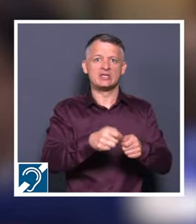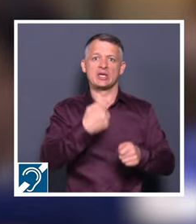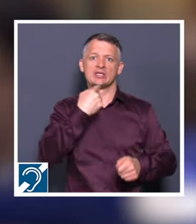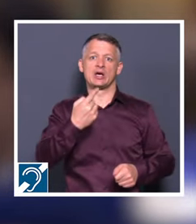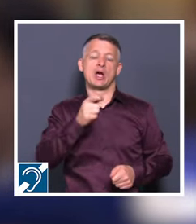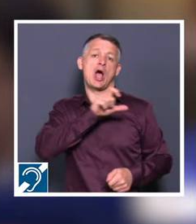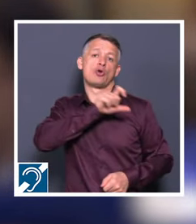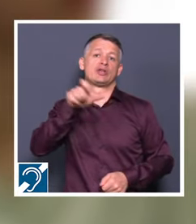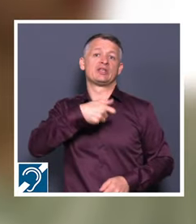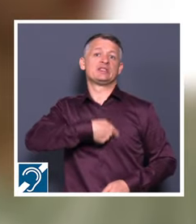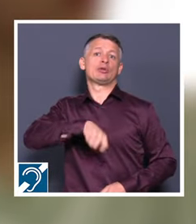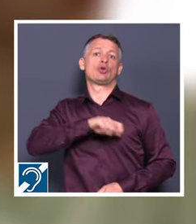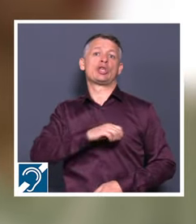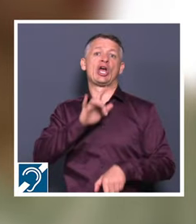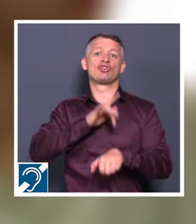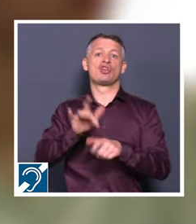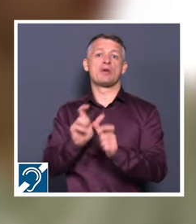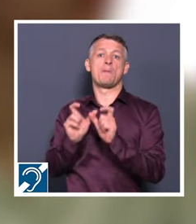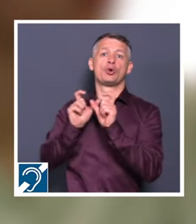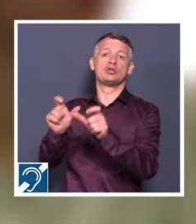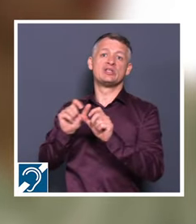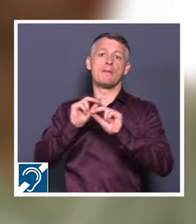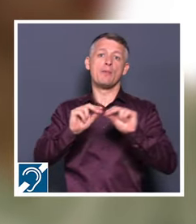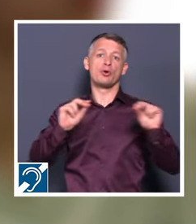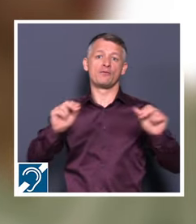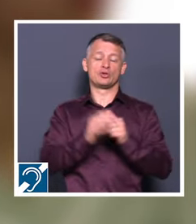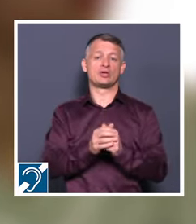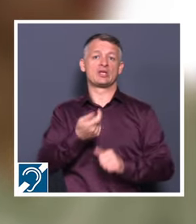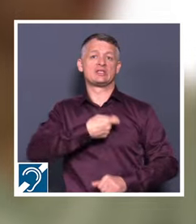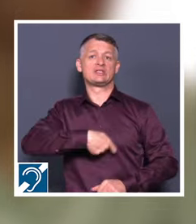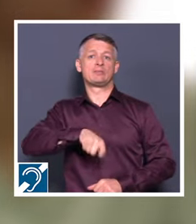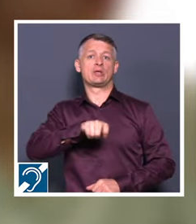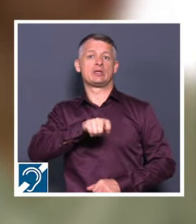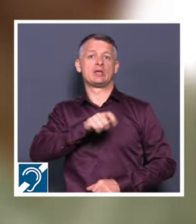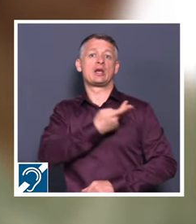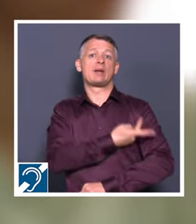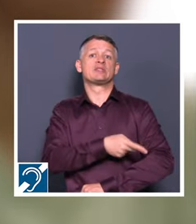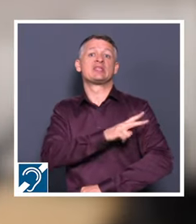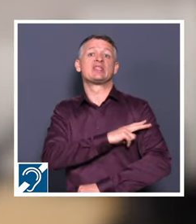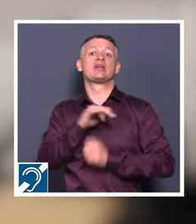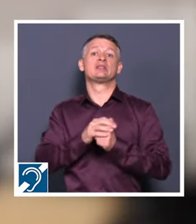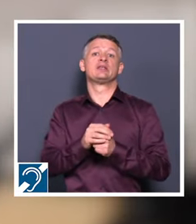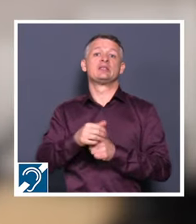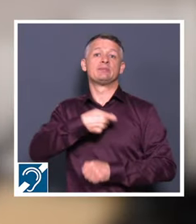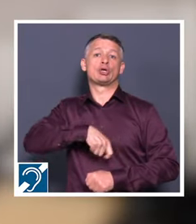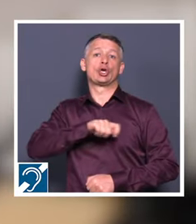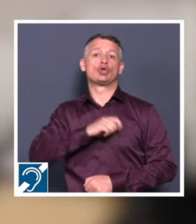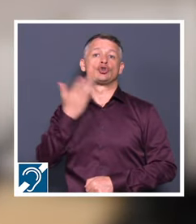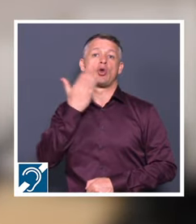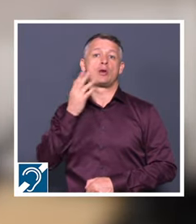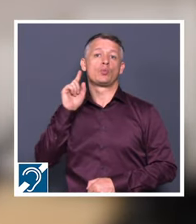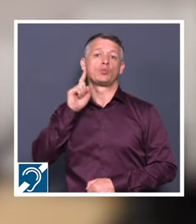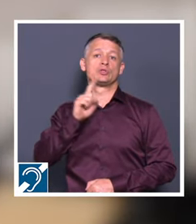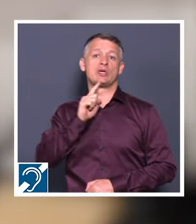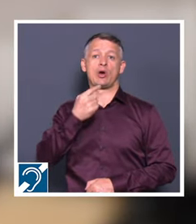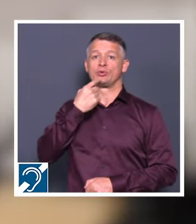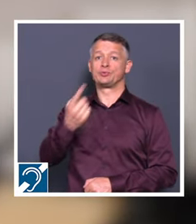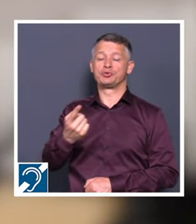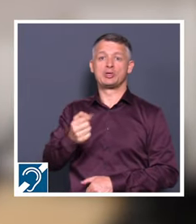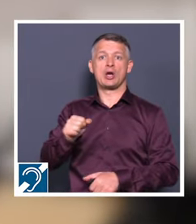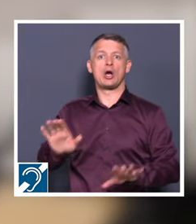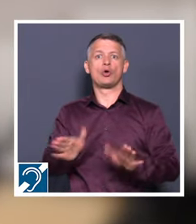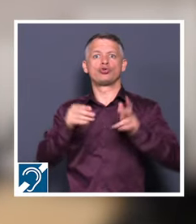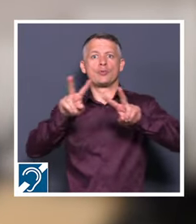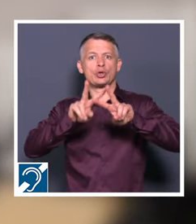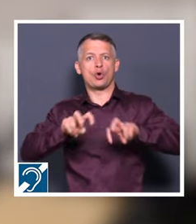inspectoratul că a încercat să o protejeze pe profesoară. Reprezentanții Inspectoratului Școlar Buzău au transmis pentru Euronews România că au demarat o